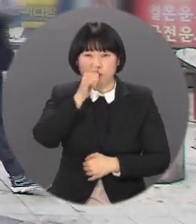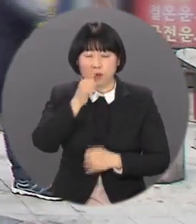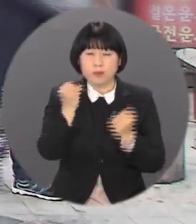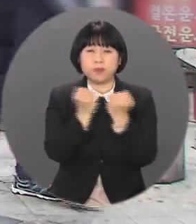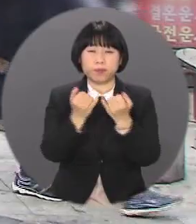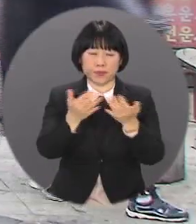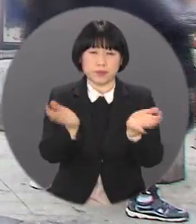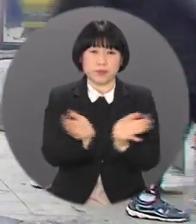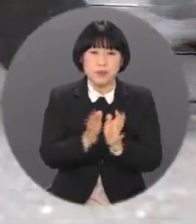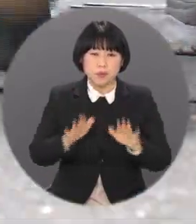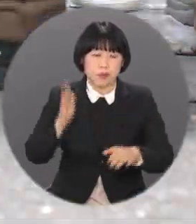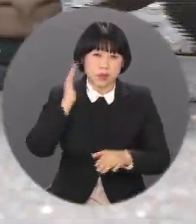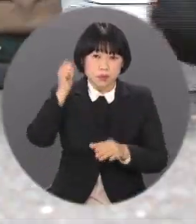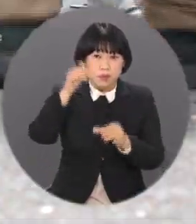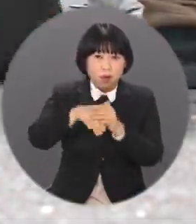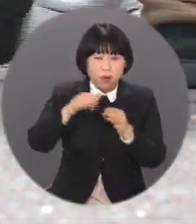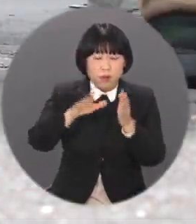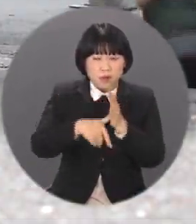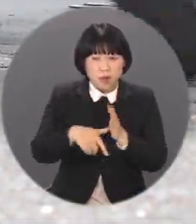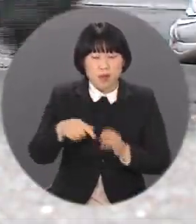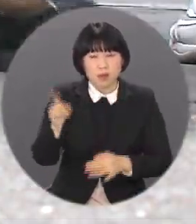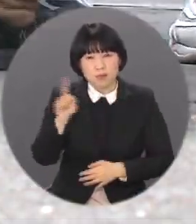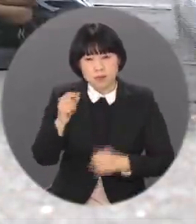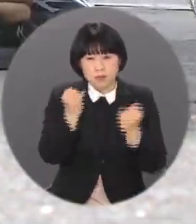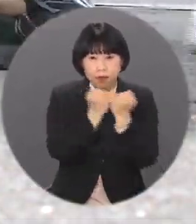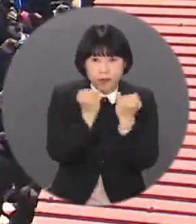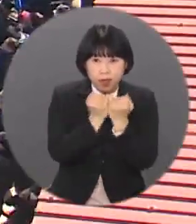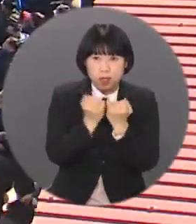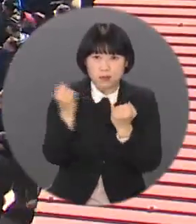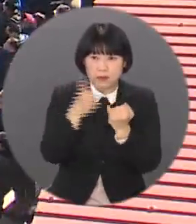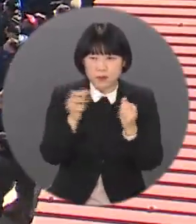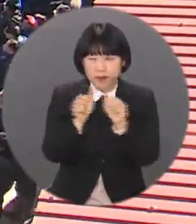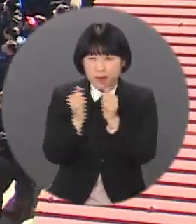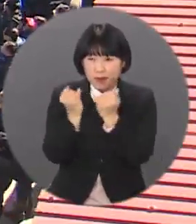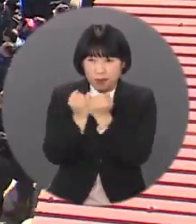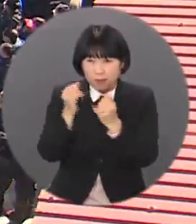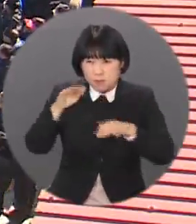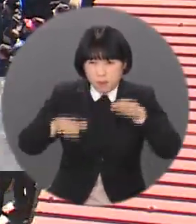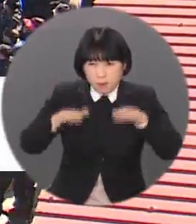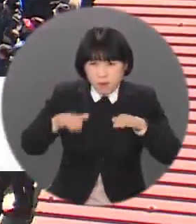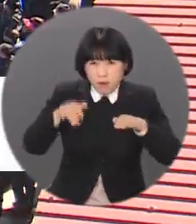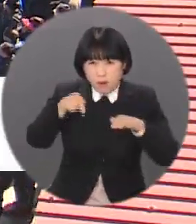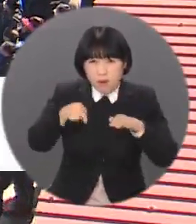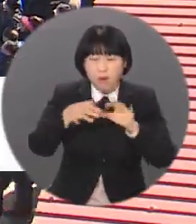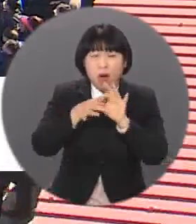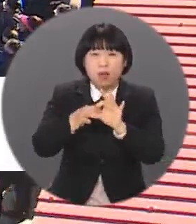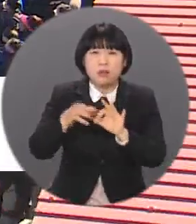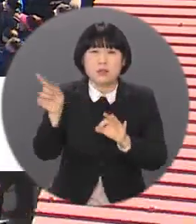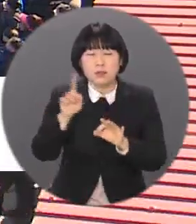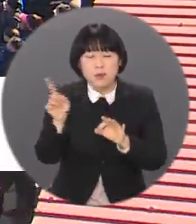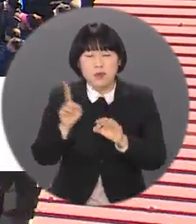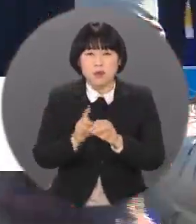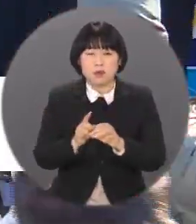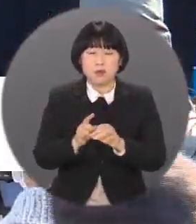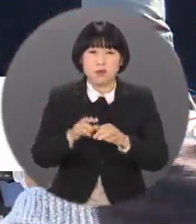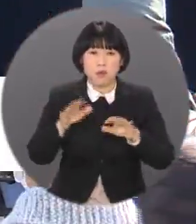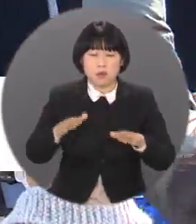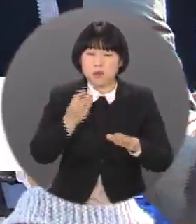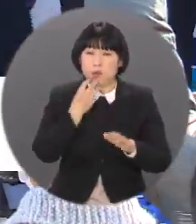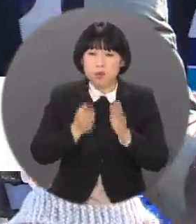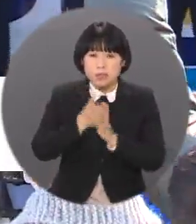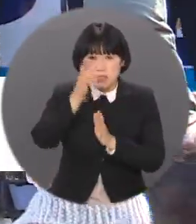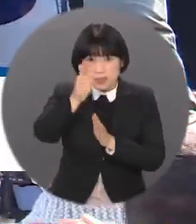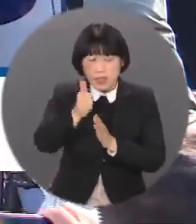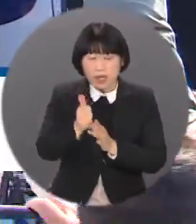이번 대선에서 민감한 영역이었던 여성과 페미니즘. 서울시장 보궐선거 등을 계기로 키워드로 떠오른